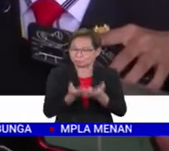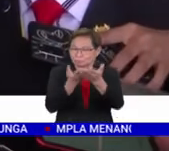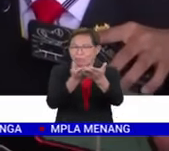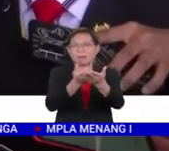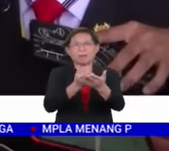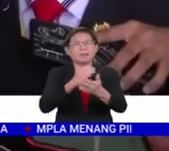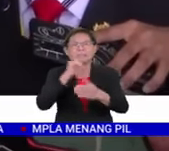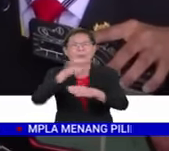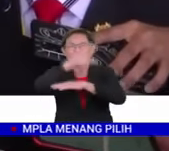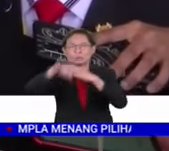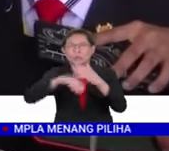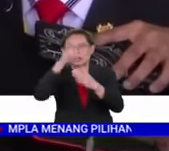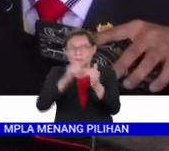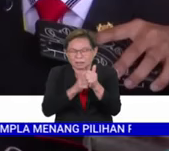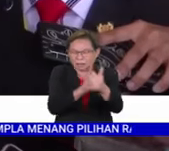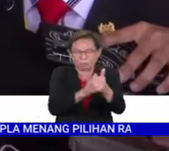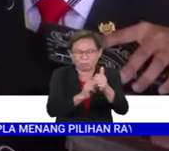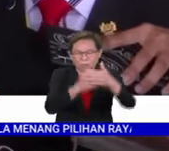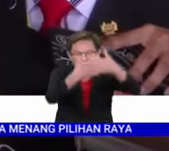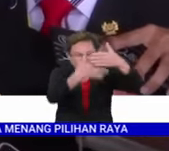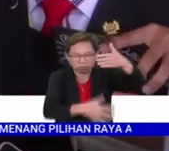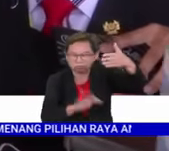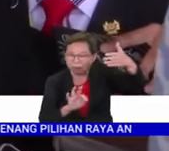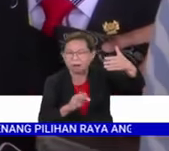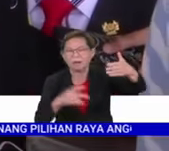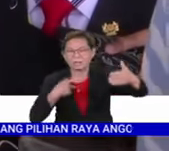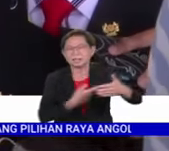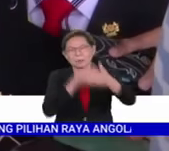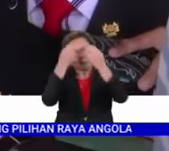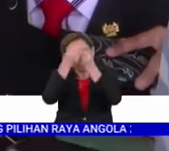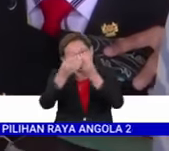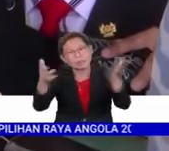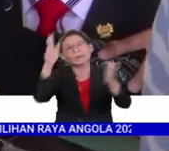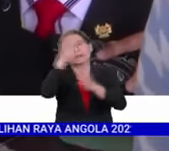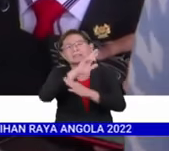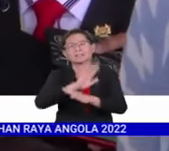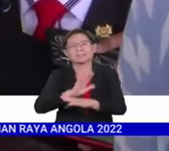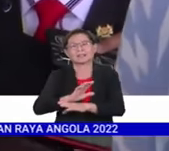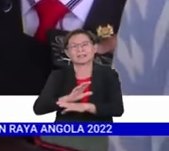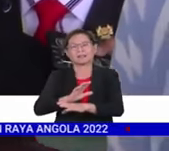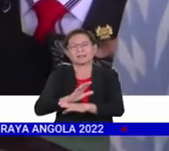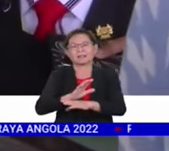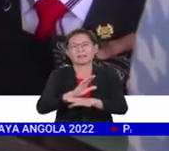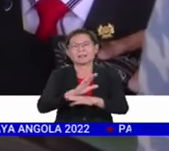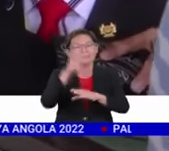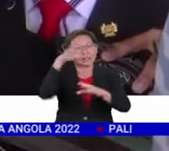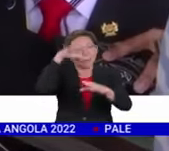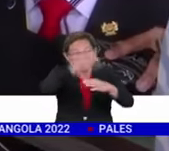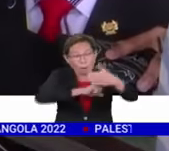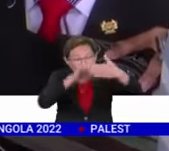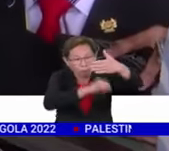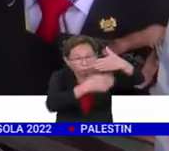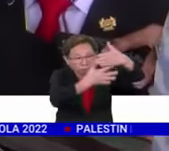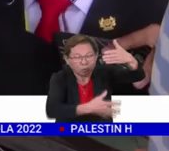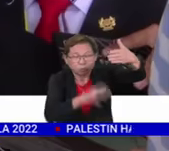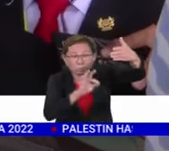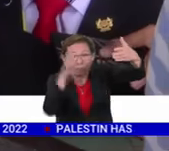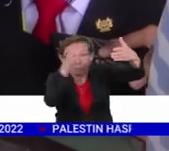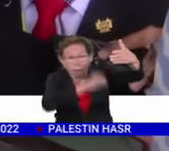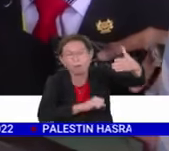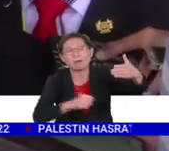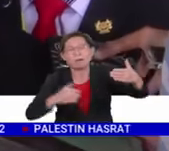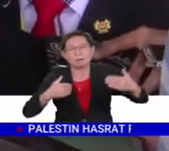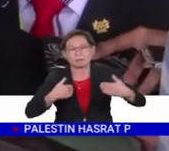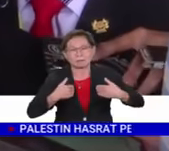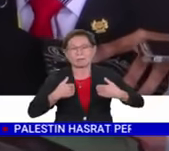ikut, tetapi sebenarnya kami juga telah beritahu kerajaan jangan tinggalkan semuanya. Jadi maknanya kerajaan tidak